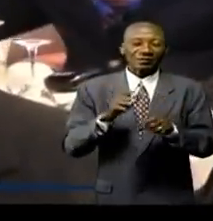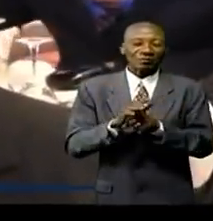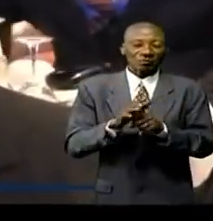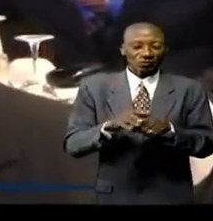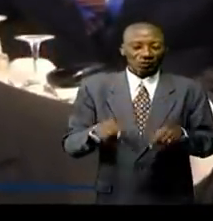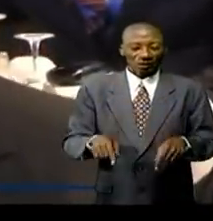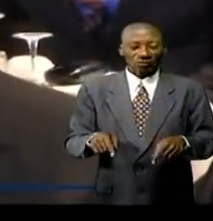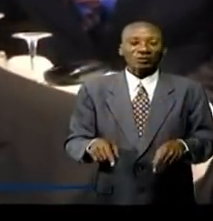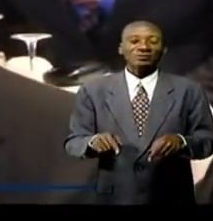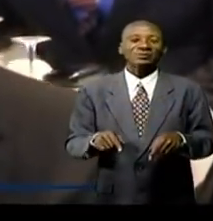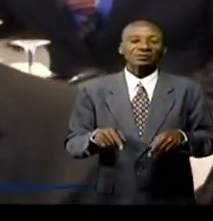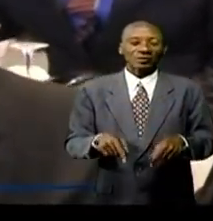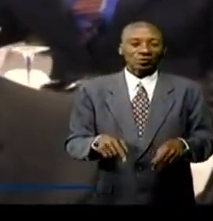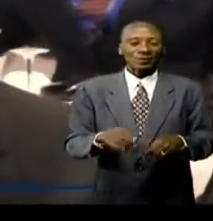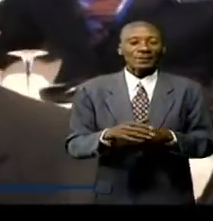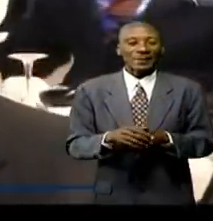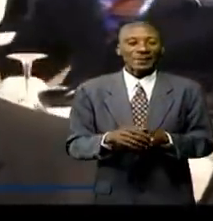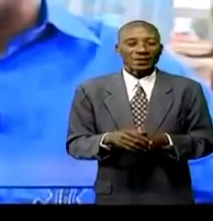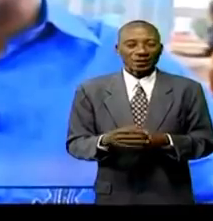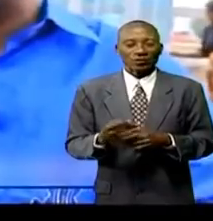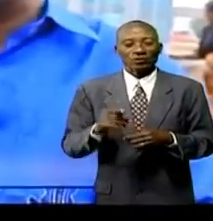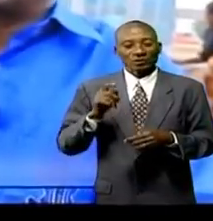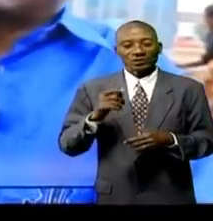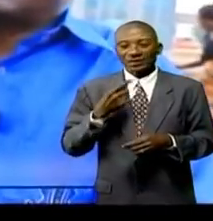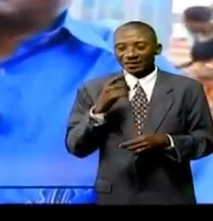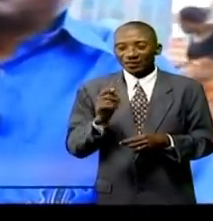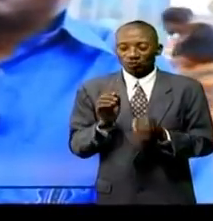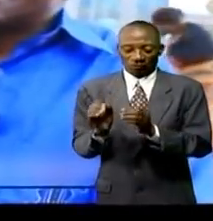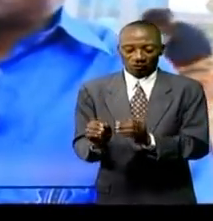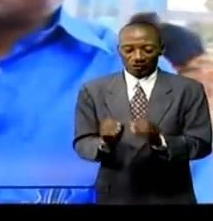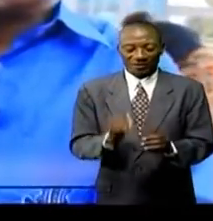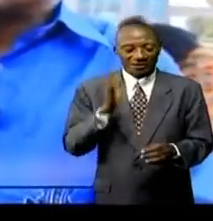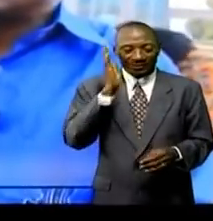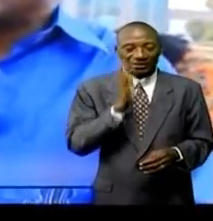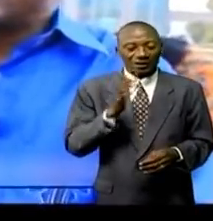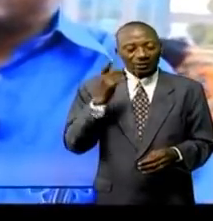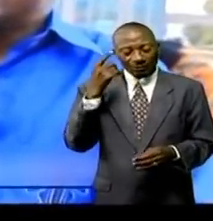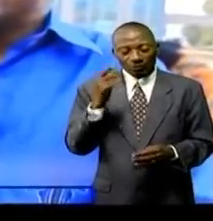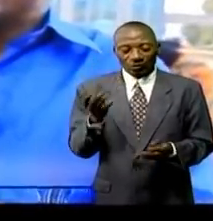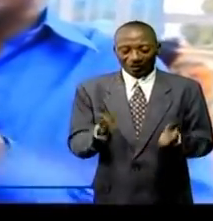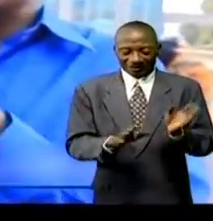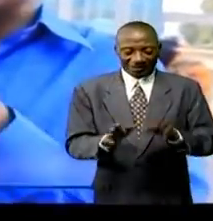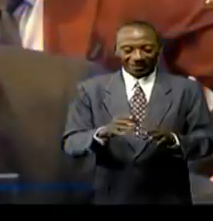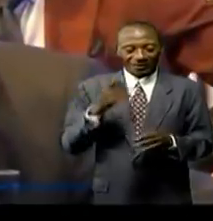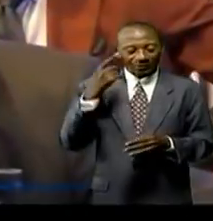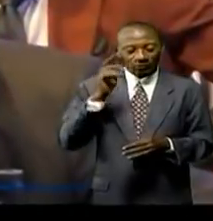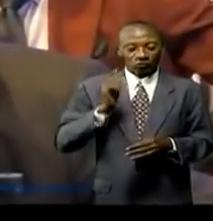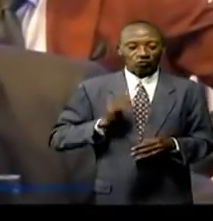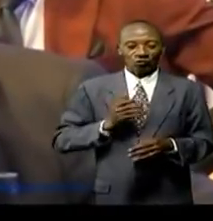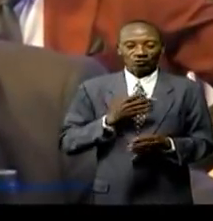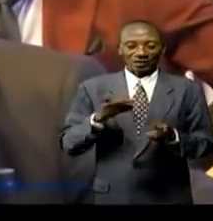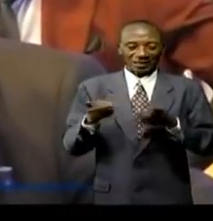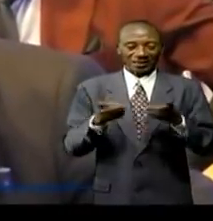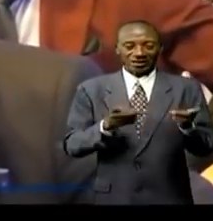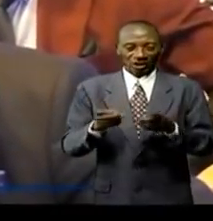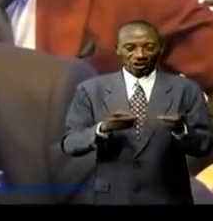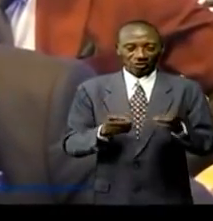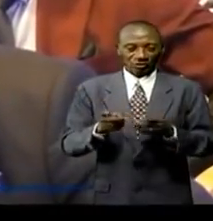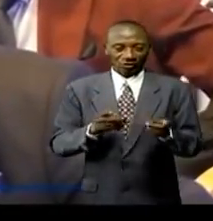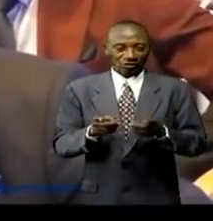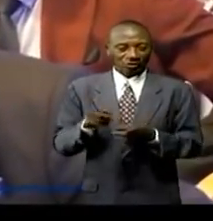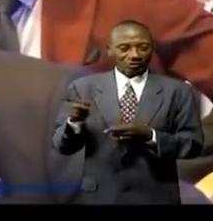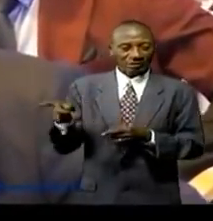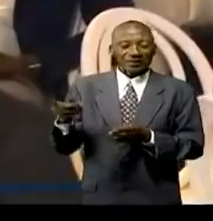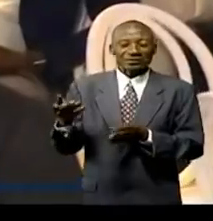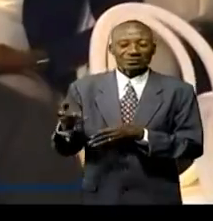Premier ministre l'organisation des obsèques dignes de ses mérites. La réussite de ces petits déjeuners des médias revient au ministre